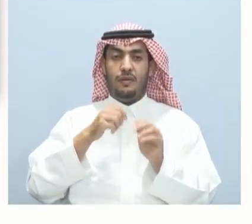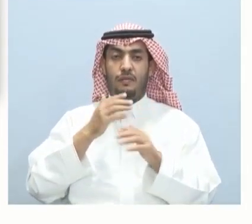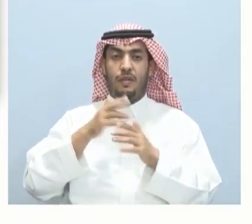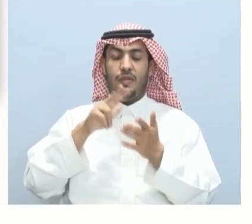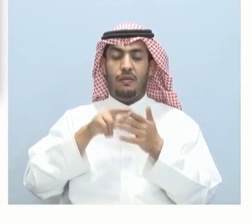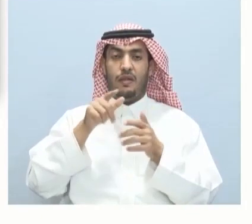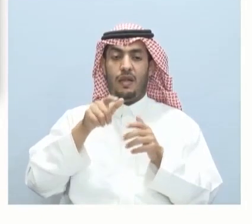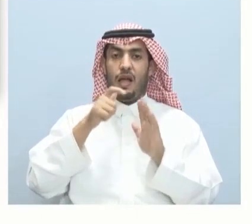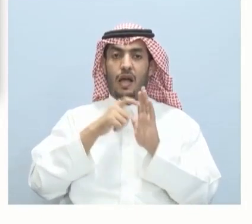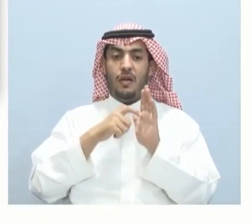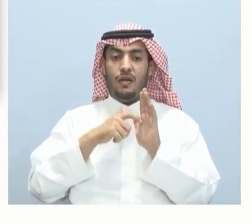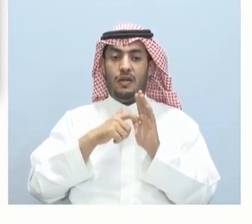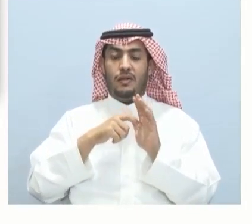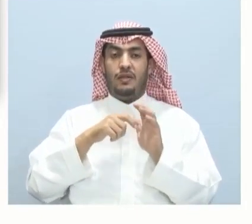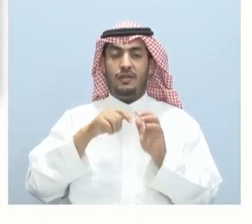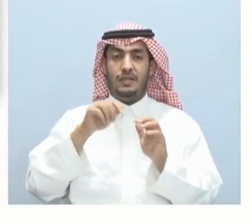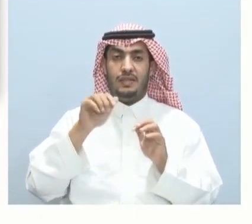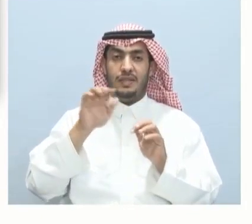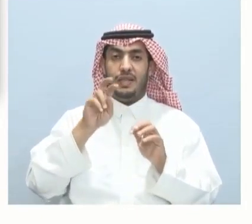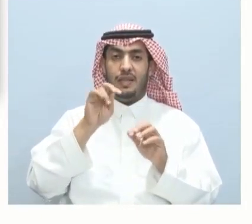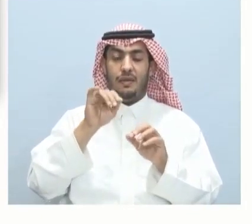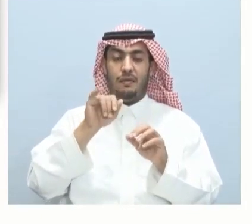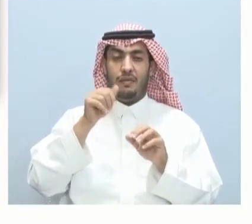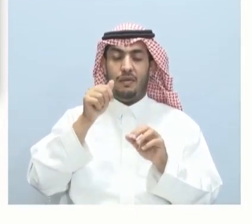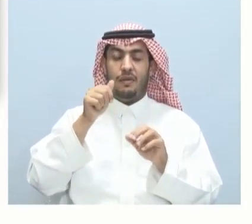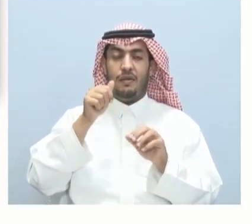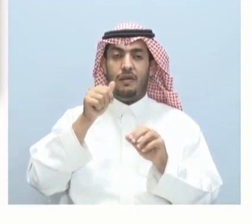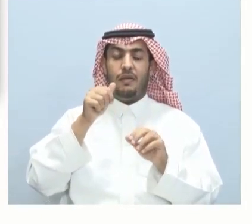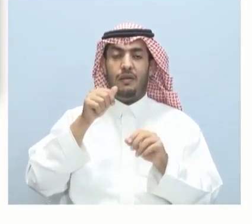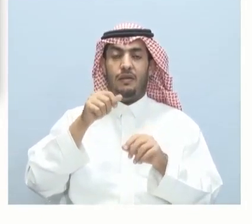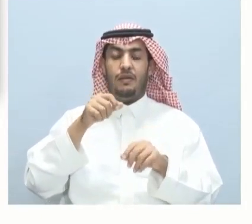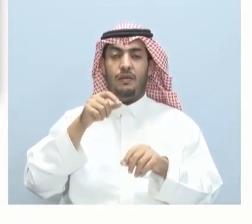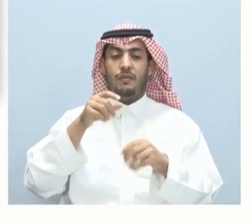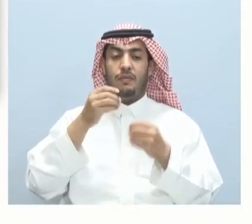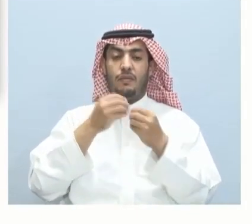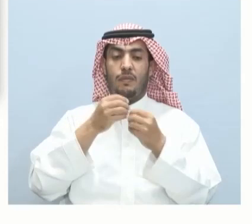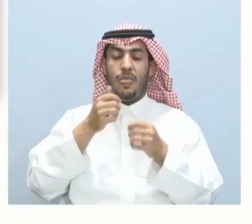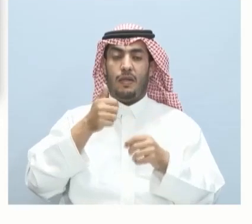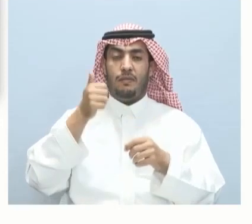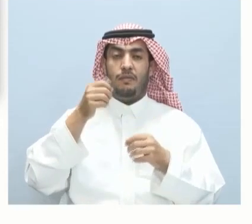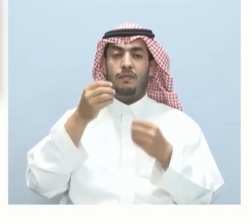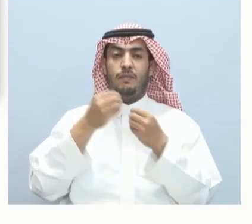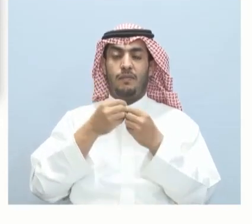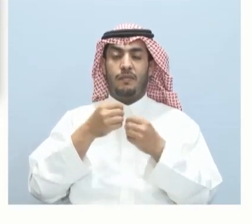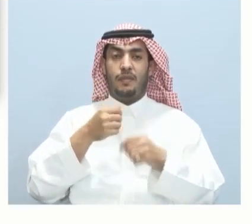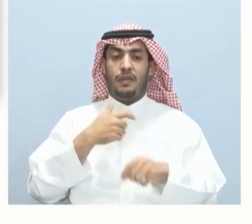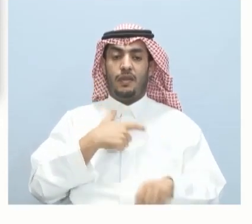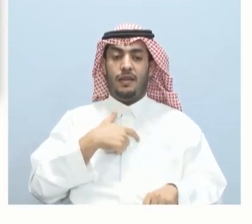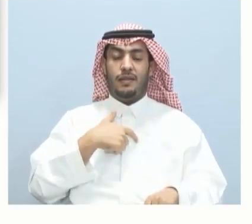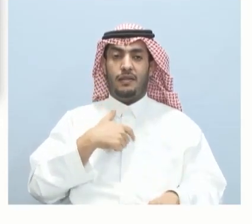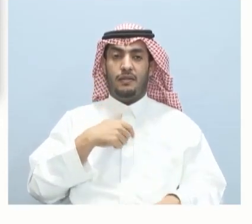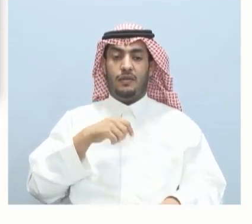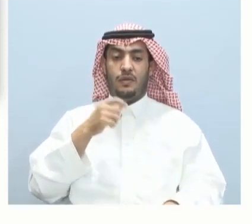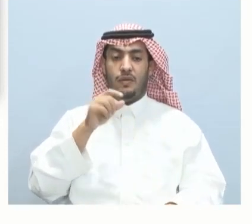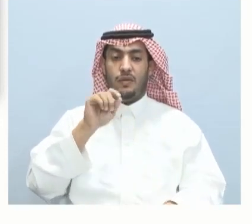اطبق هذا القانون لسيجما تاو لاحظ انه نفس قانوني السابق ولكن ابدلت بماذا ابدلت